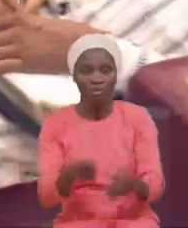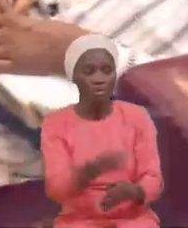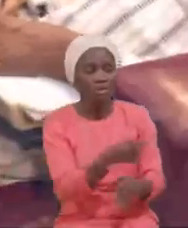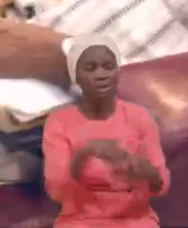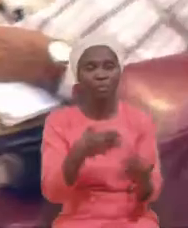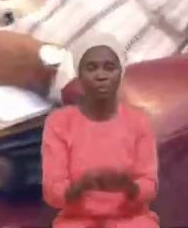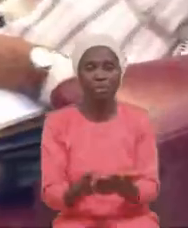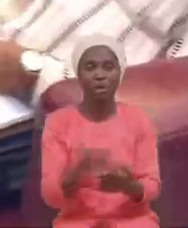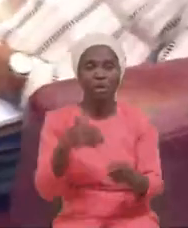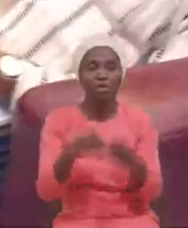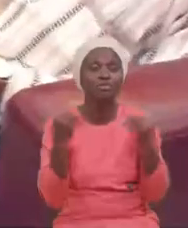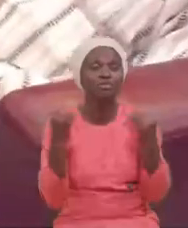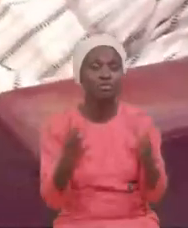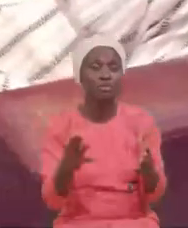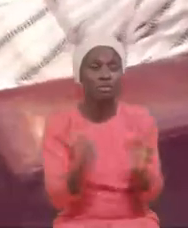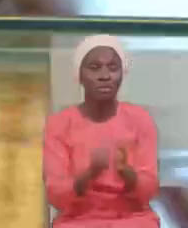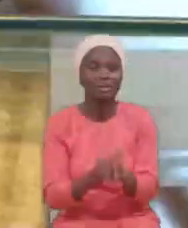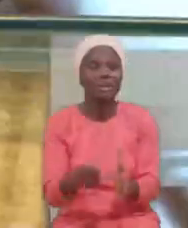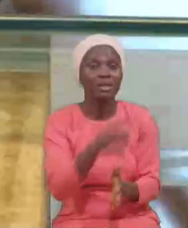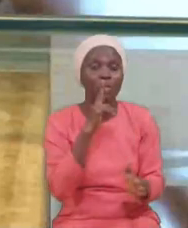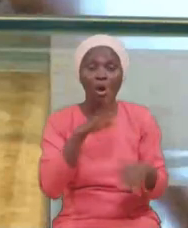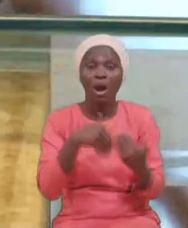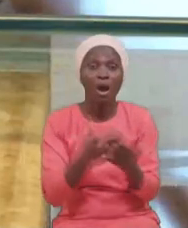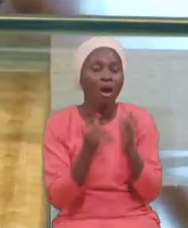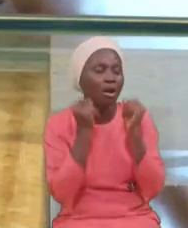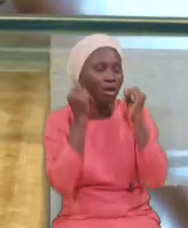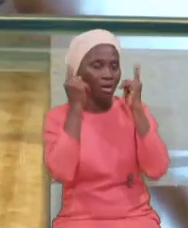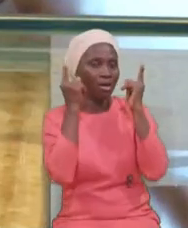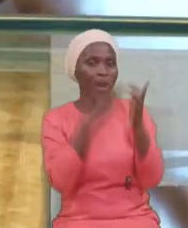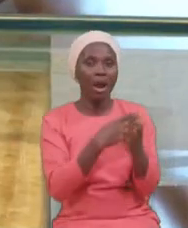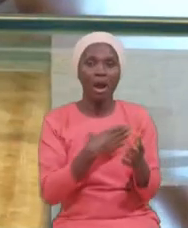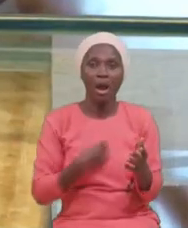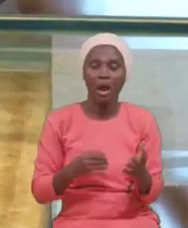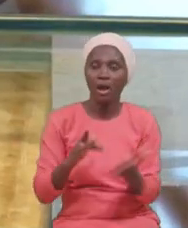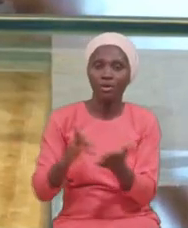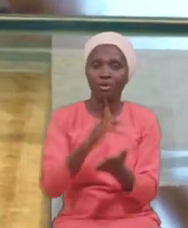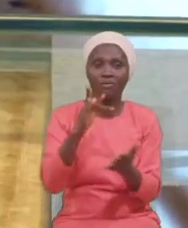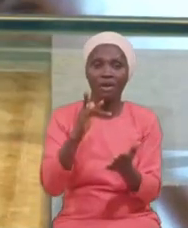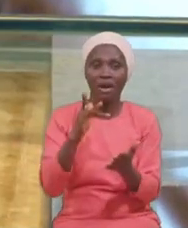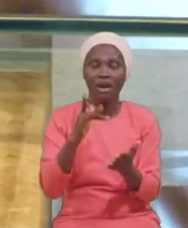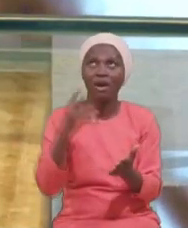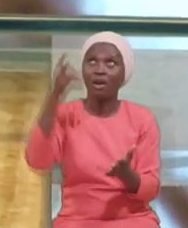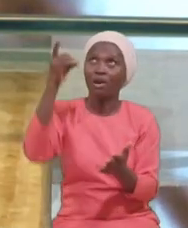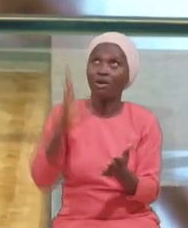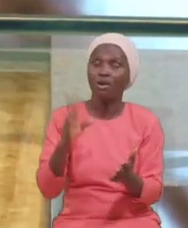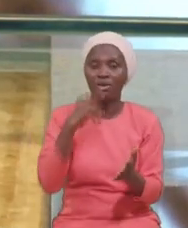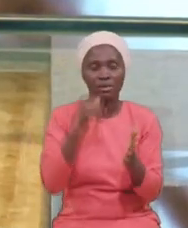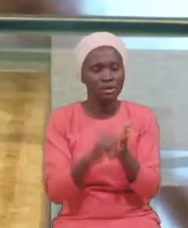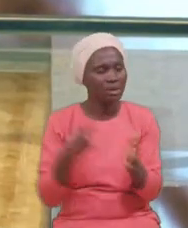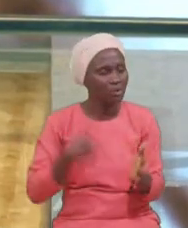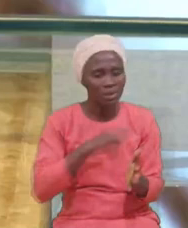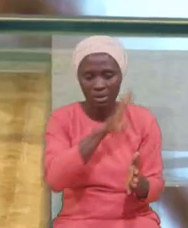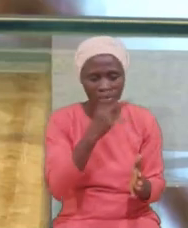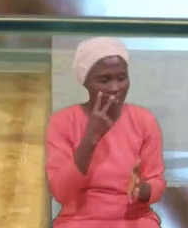Et sortit en présence de tout le monde, de sorte qu'ils étaient tous dans l'étonnement et glorifiaient Dieu,